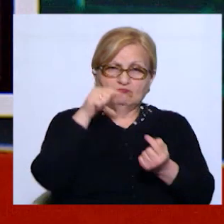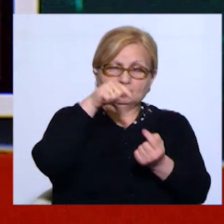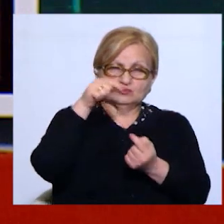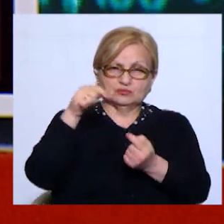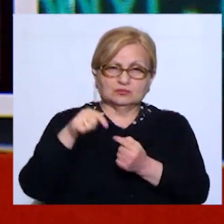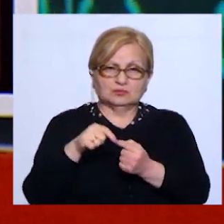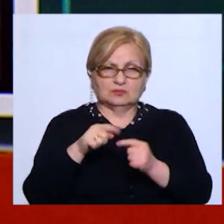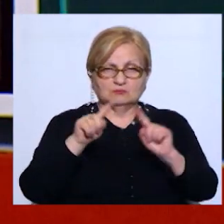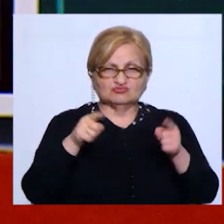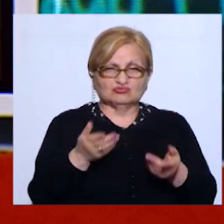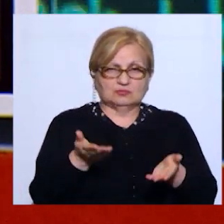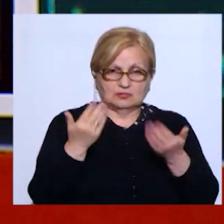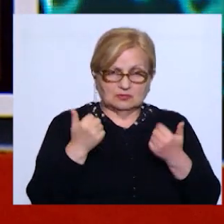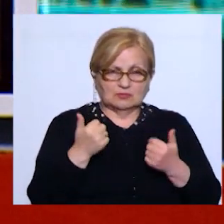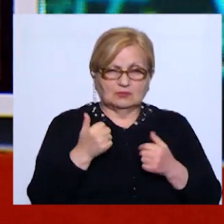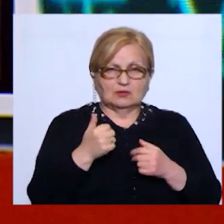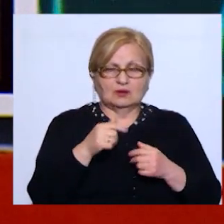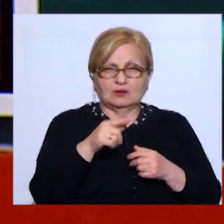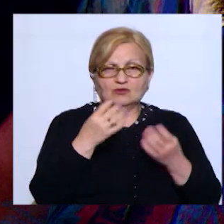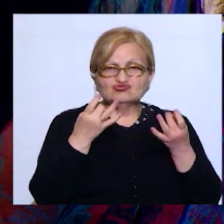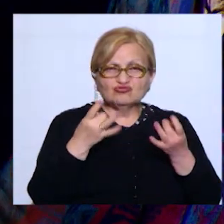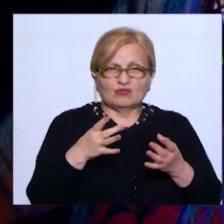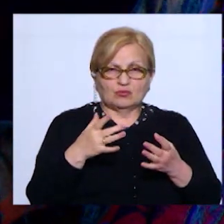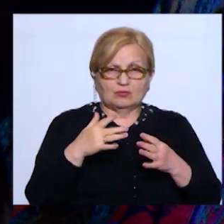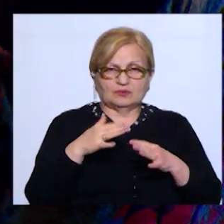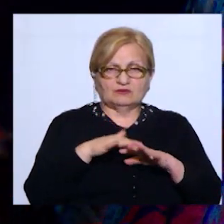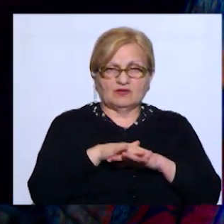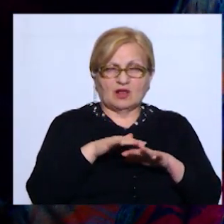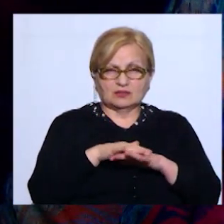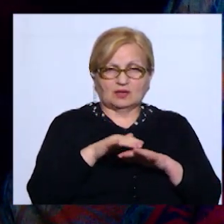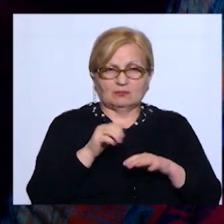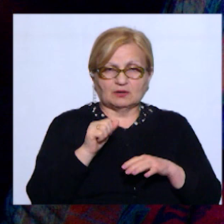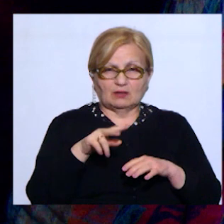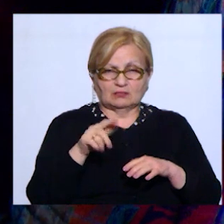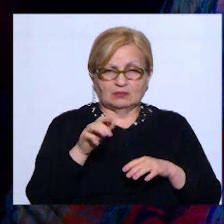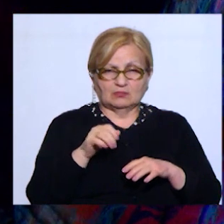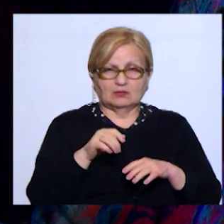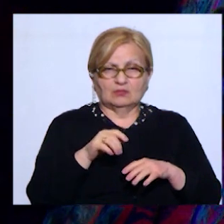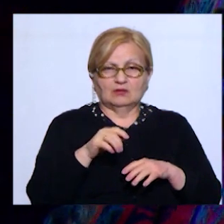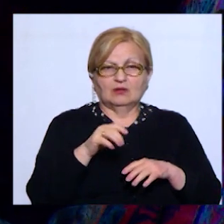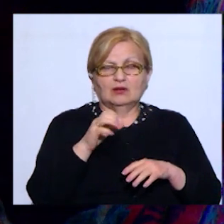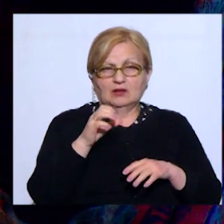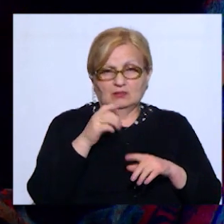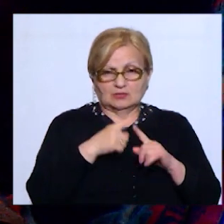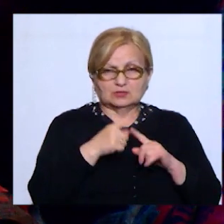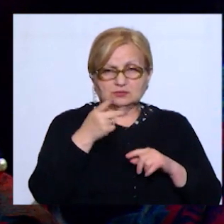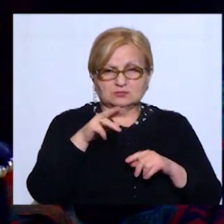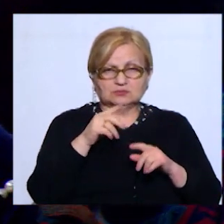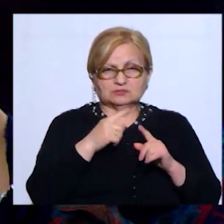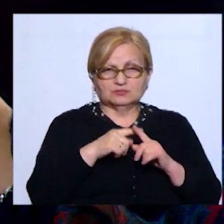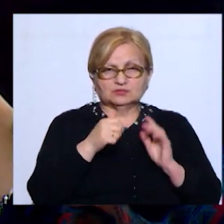ანუ ჩხინები გავხსნა, შევასრულო ალგებრული ოპერაციები, ანუ x + 3-ის კვადრატი როგორ არის? x კვადრატს +